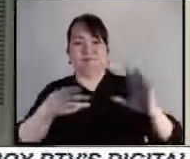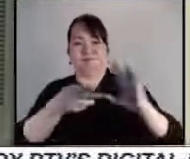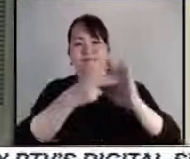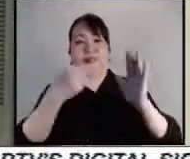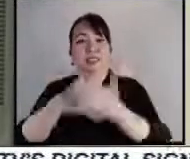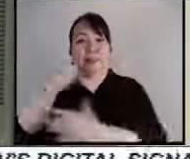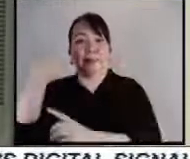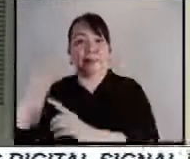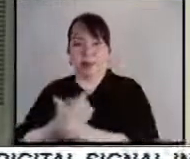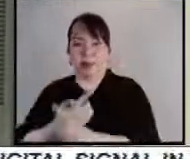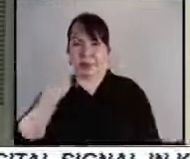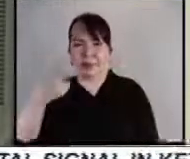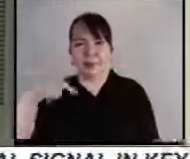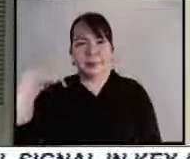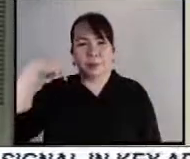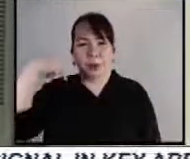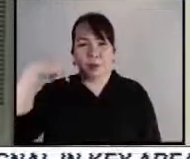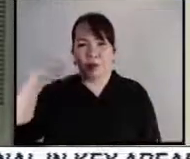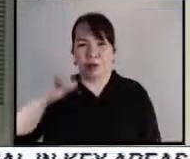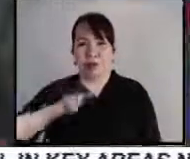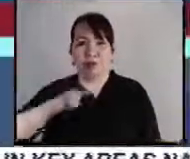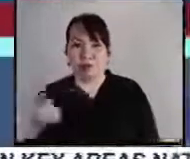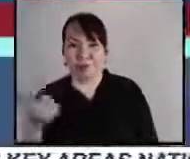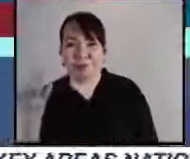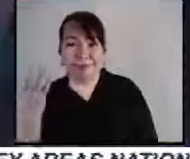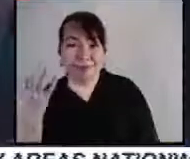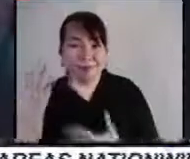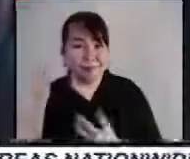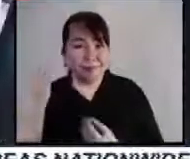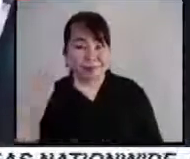Salamatin sa detalye. Rise and shine, Paolo!